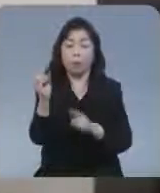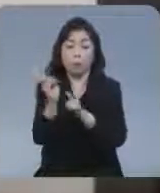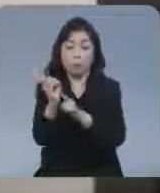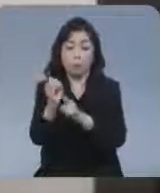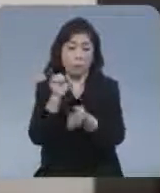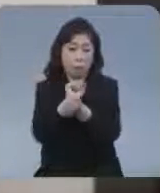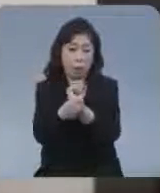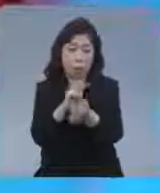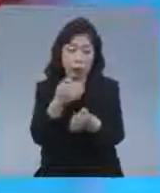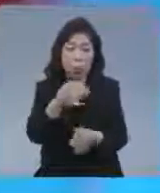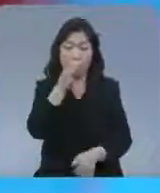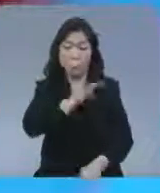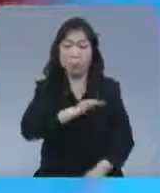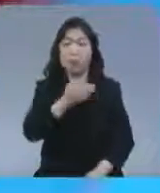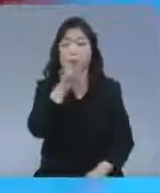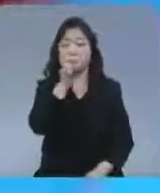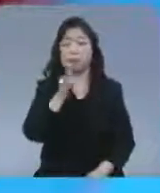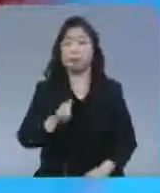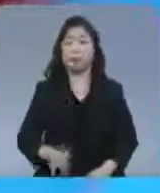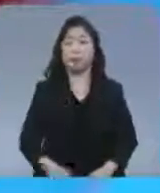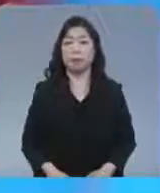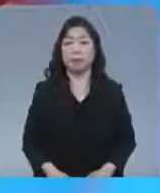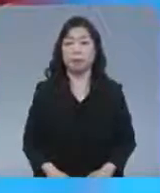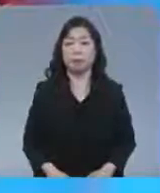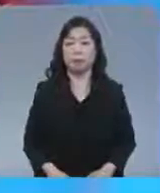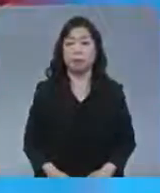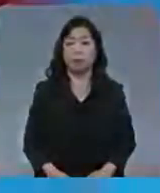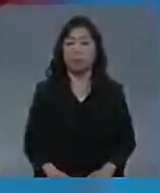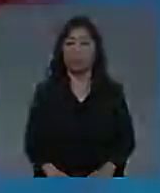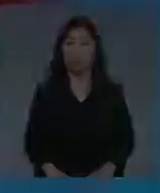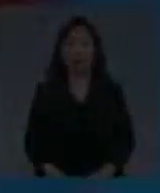感染者が報告されていません